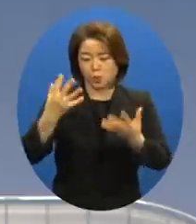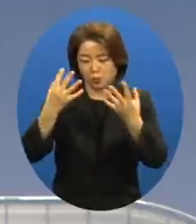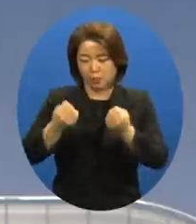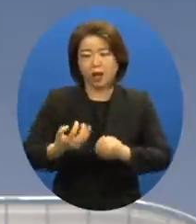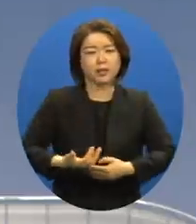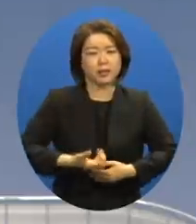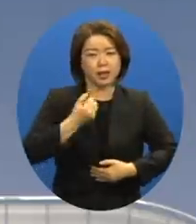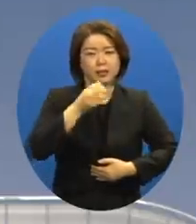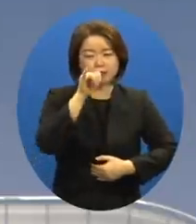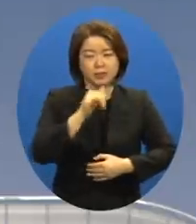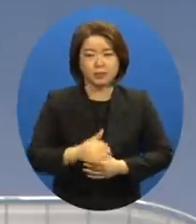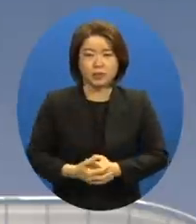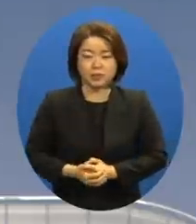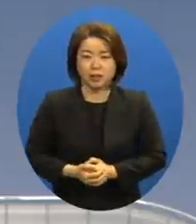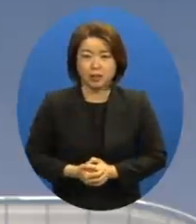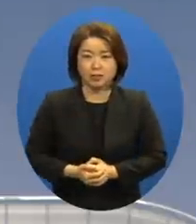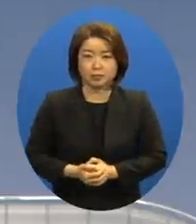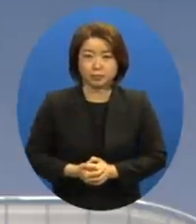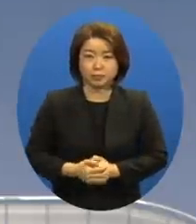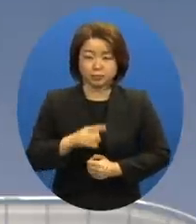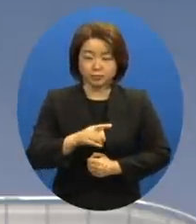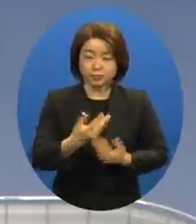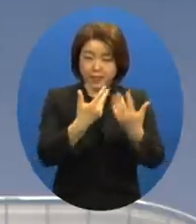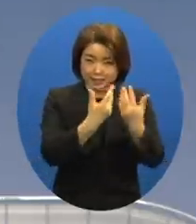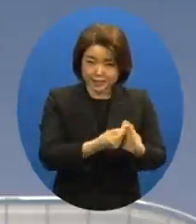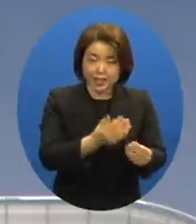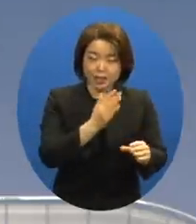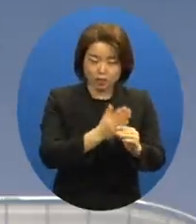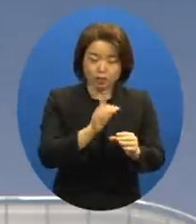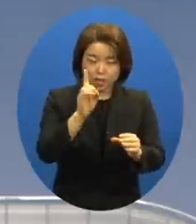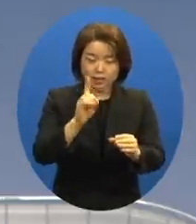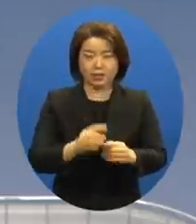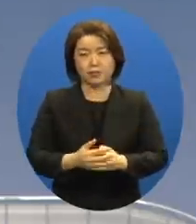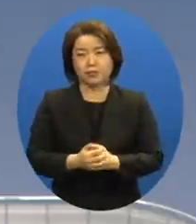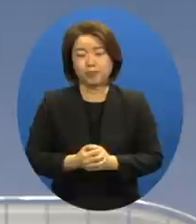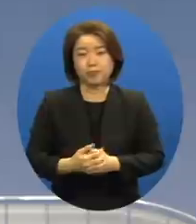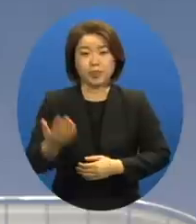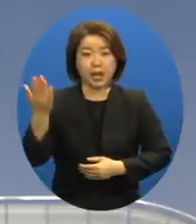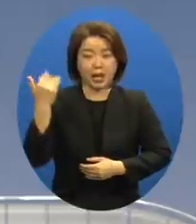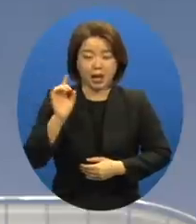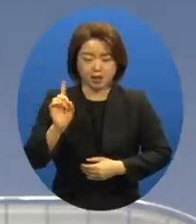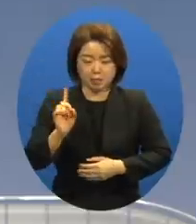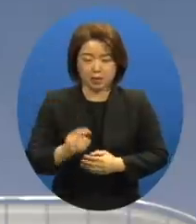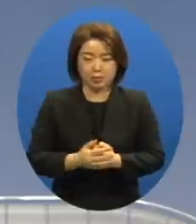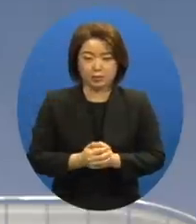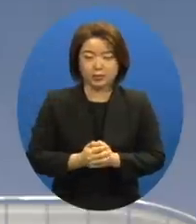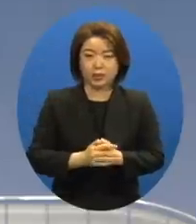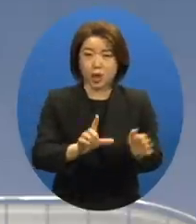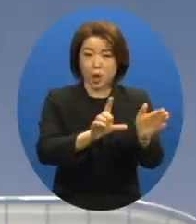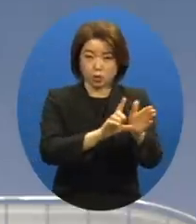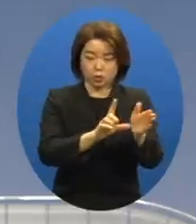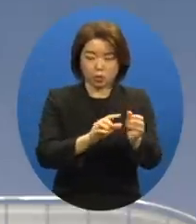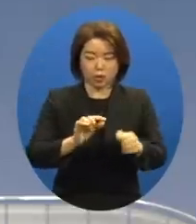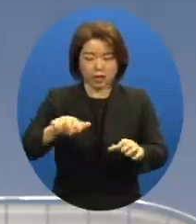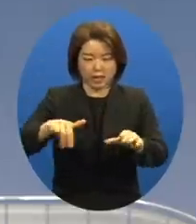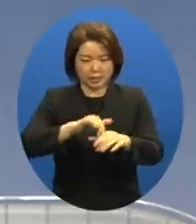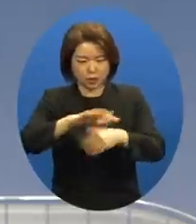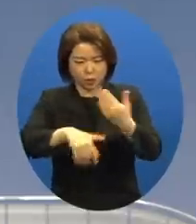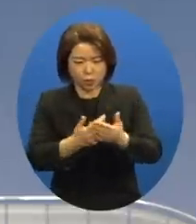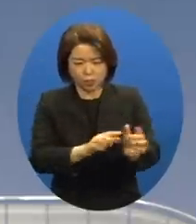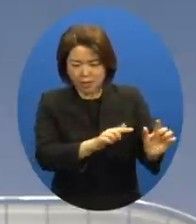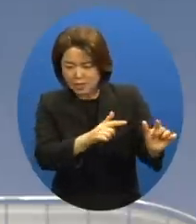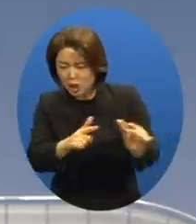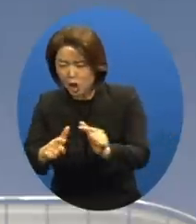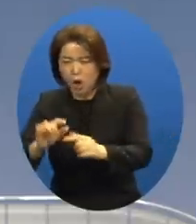얻었습니다 그 1 4 중에 하나가 한번은 맡은 레드가 종교에게 여러 어려운 일이